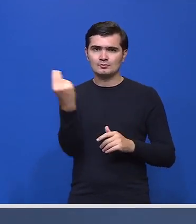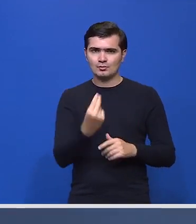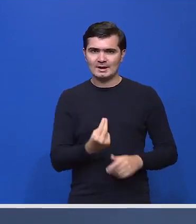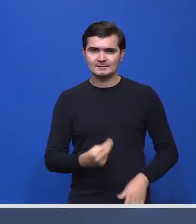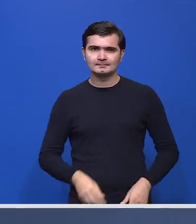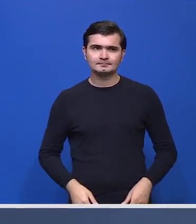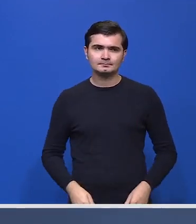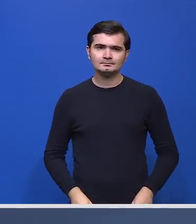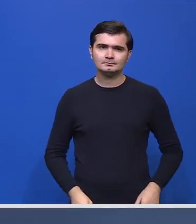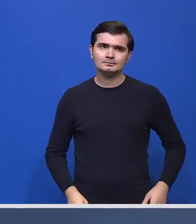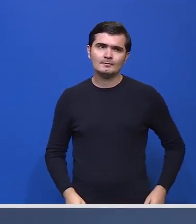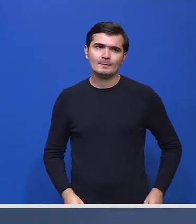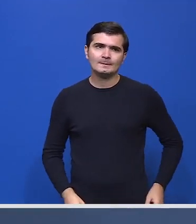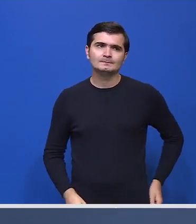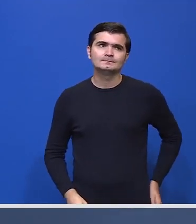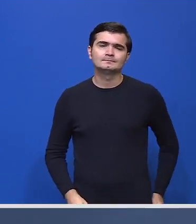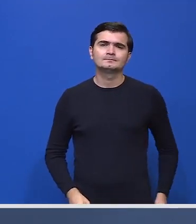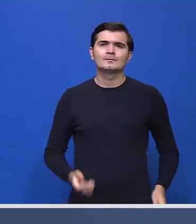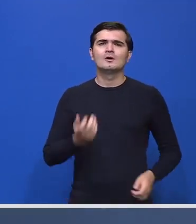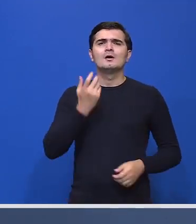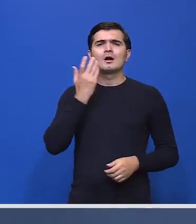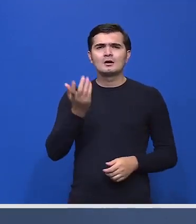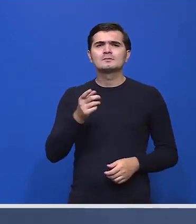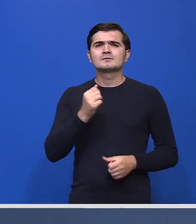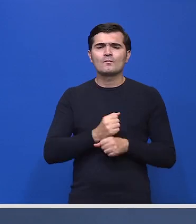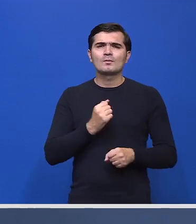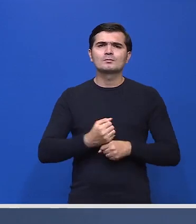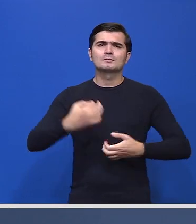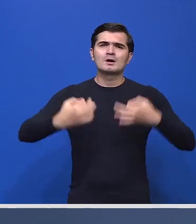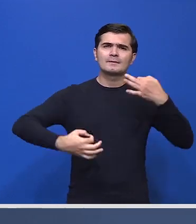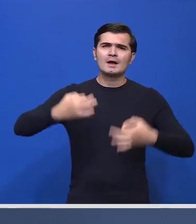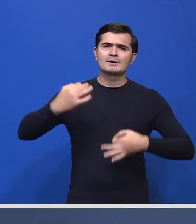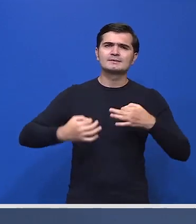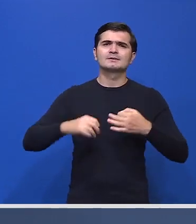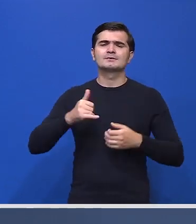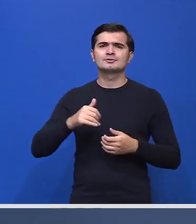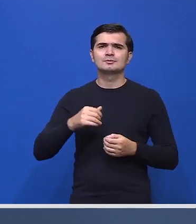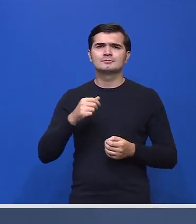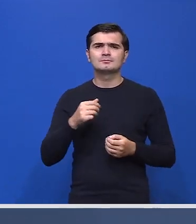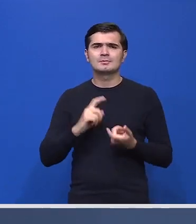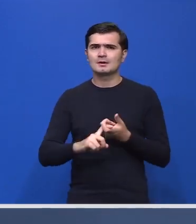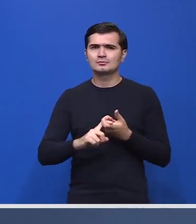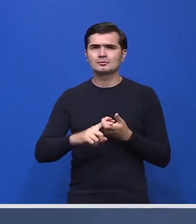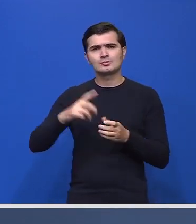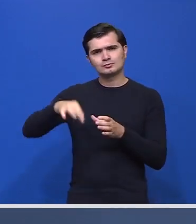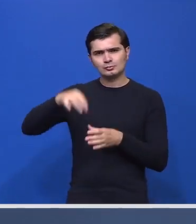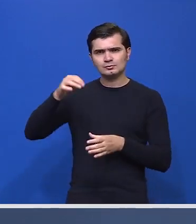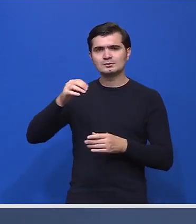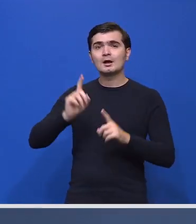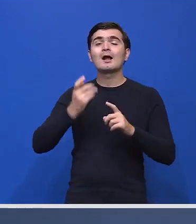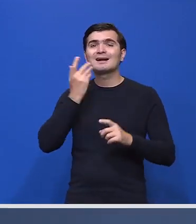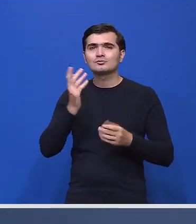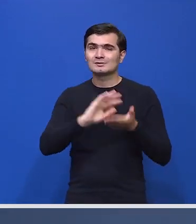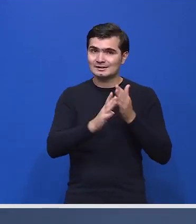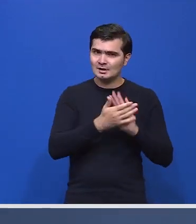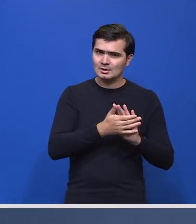La momentul în care analizele, simulările și, să spun așa, soluțiile vor fi finalizate,